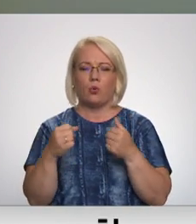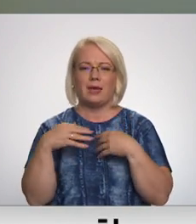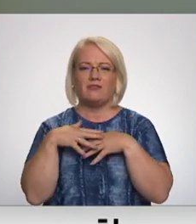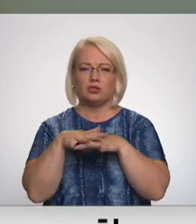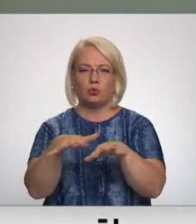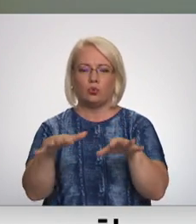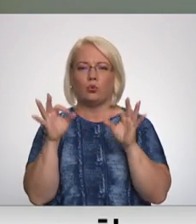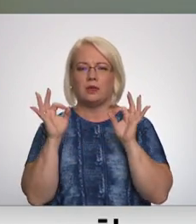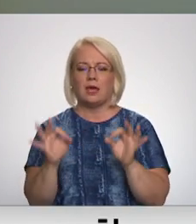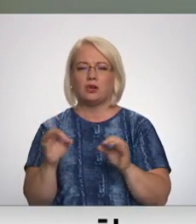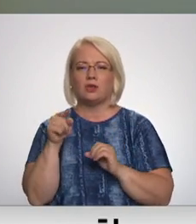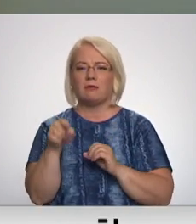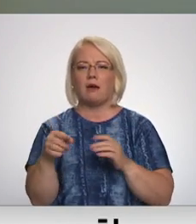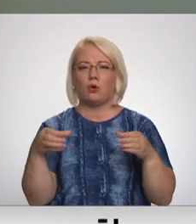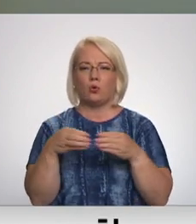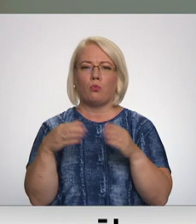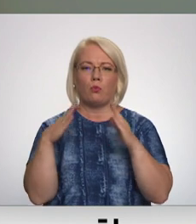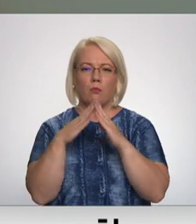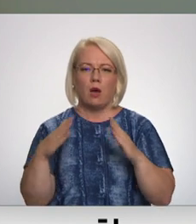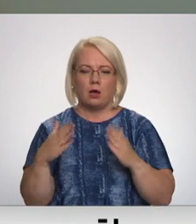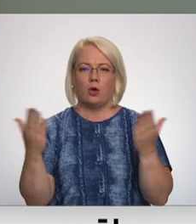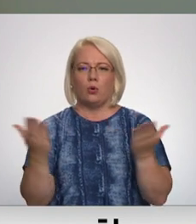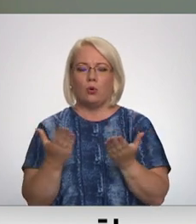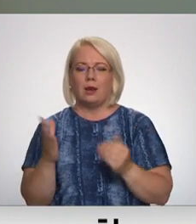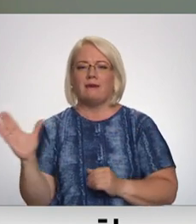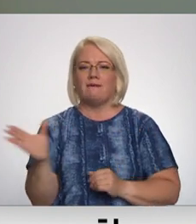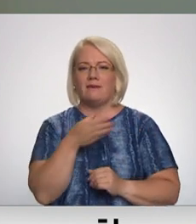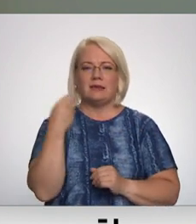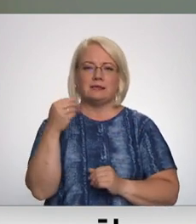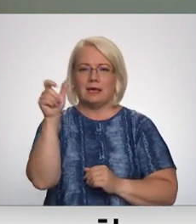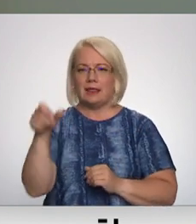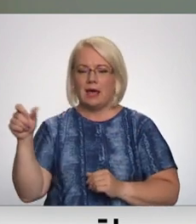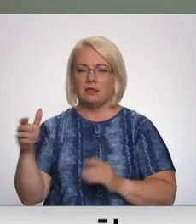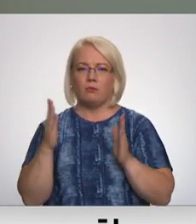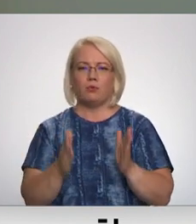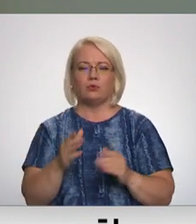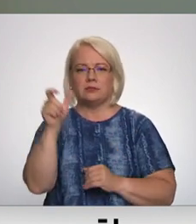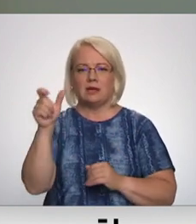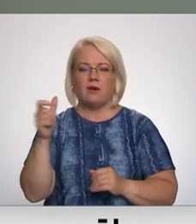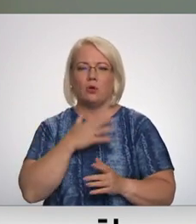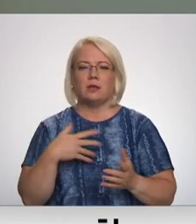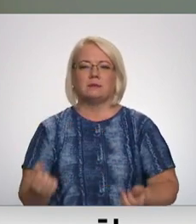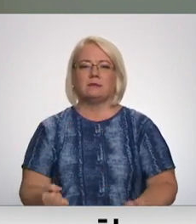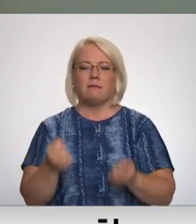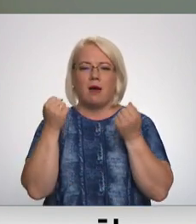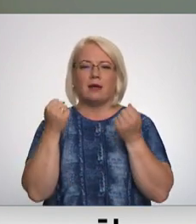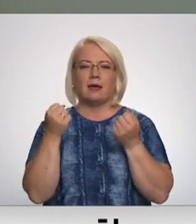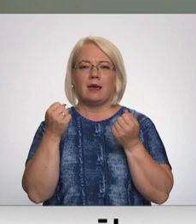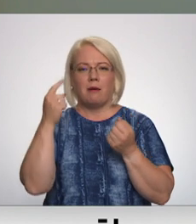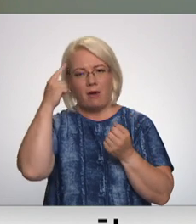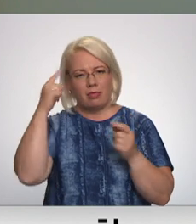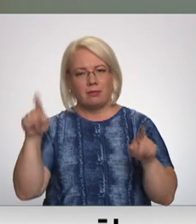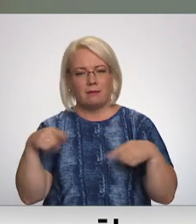tieši tādai grupu mājai, kurā visi klienti būs cilvēki ar ļoti smagiem garīgi raksturu